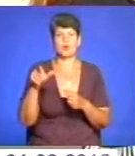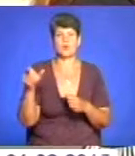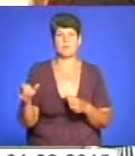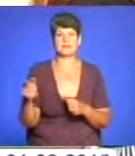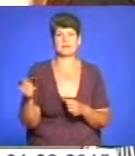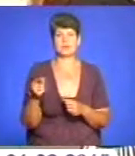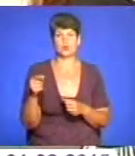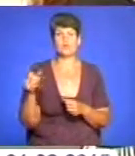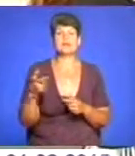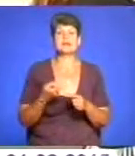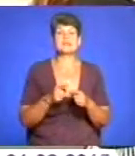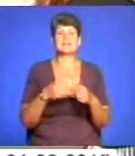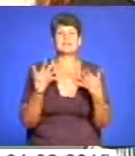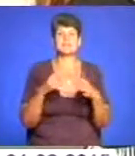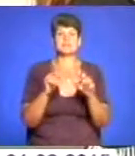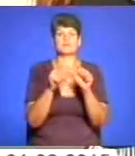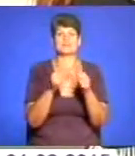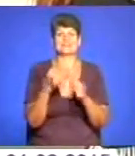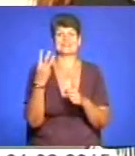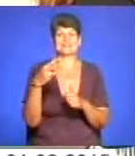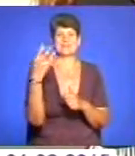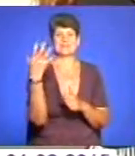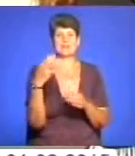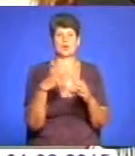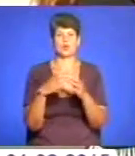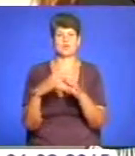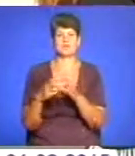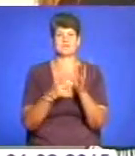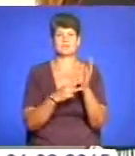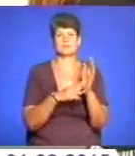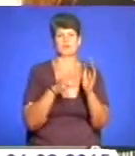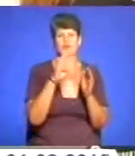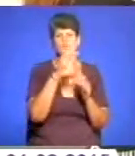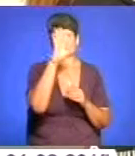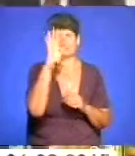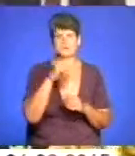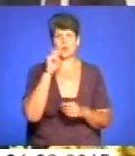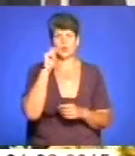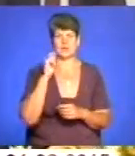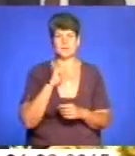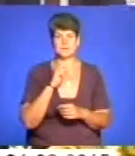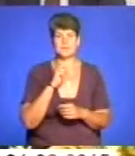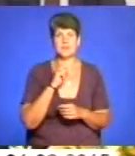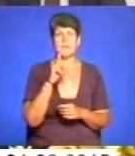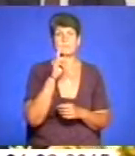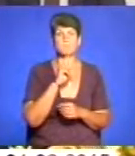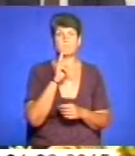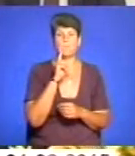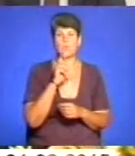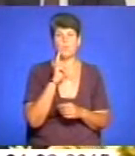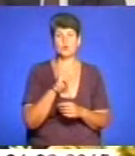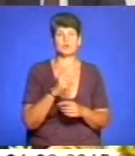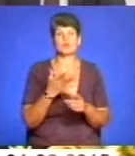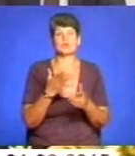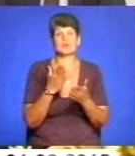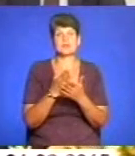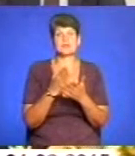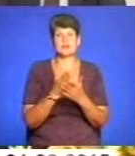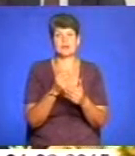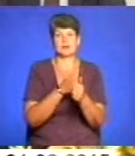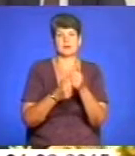Тернопільщини, де сформовано 35 громад із 84 по всій Україні. А поки що лідером у створенні громад є